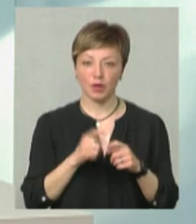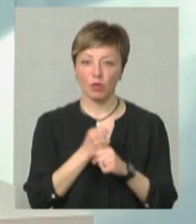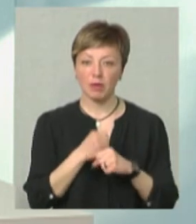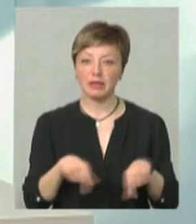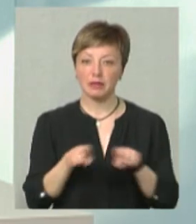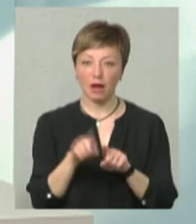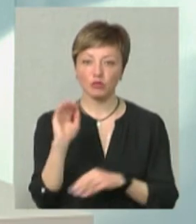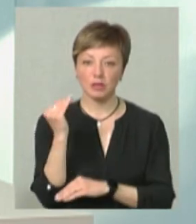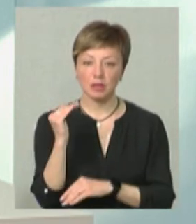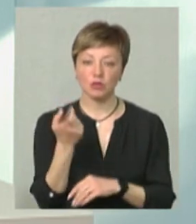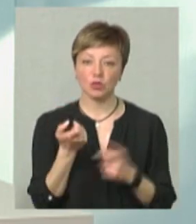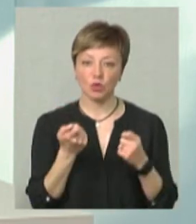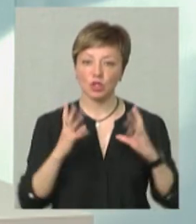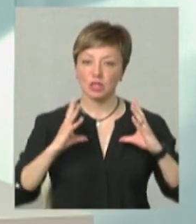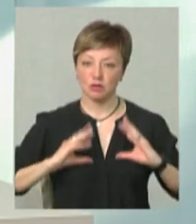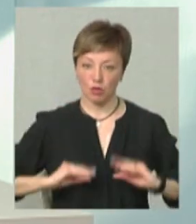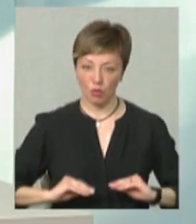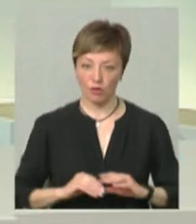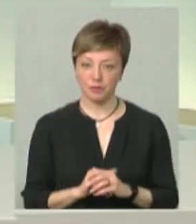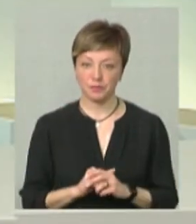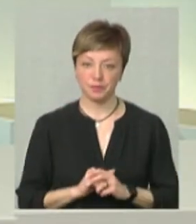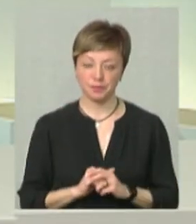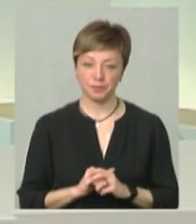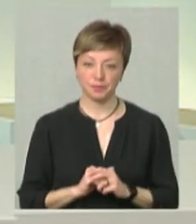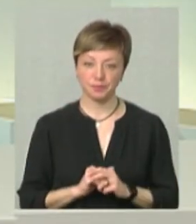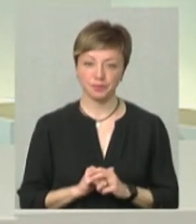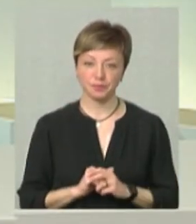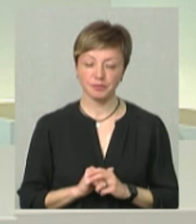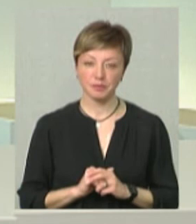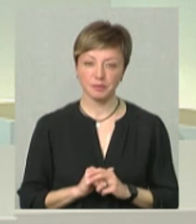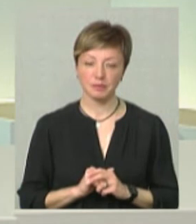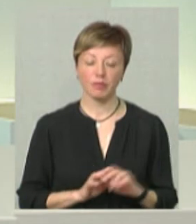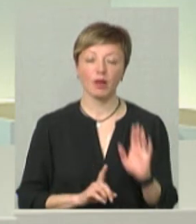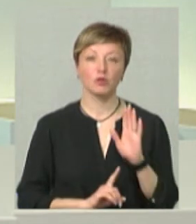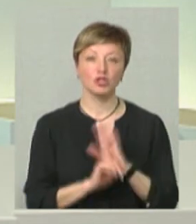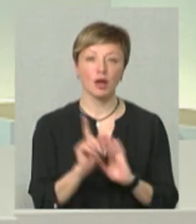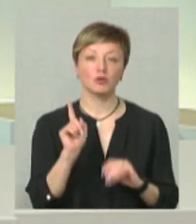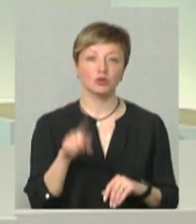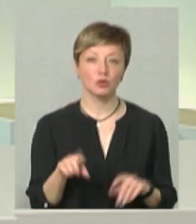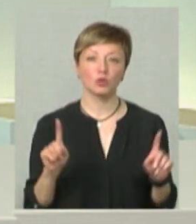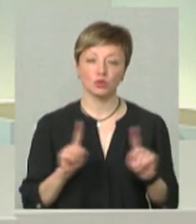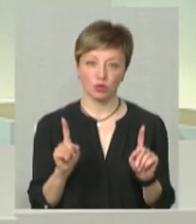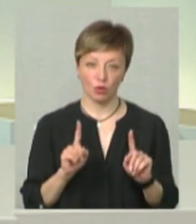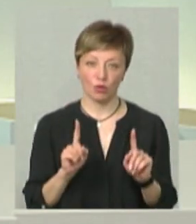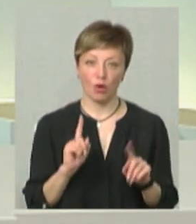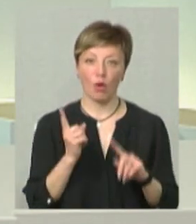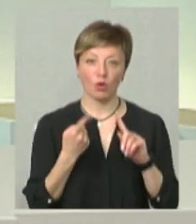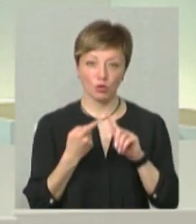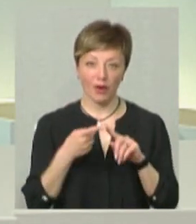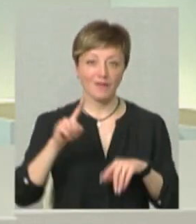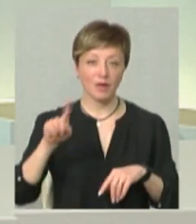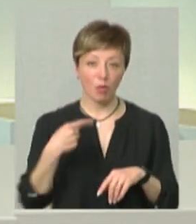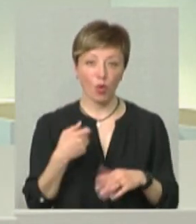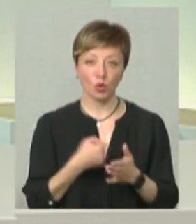робити так, щоб дитина хоч трохи заспокоїлась, почувала себе в безпеці. Ну, почнемо з того, що одною з вимог